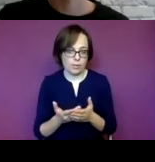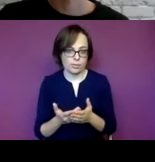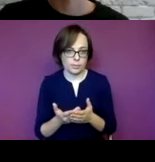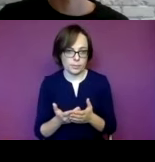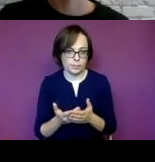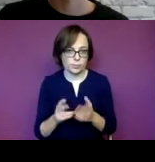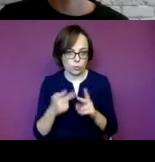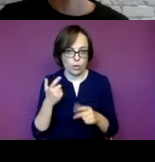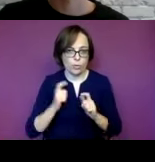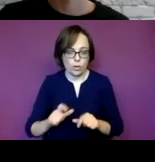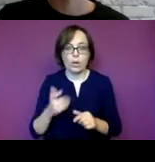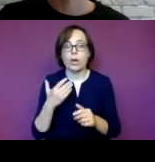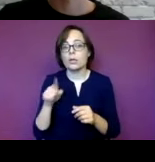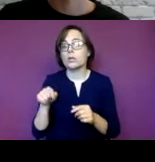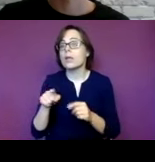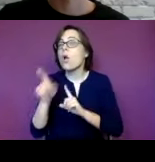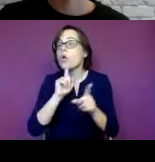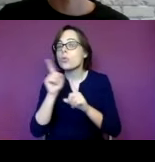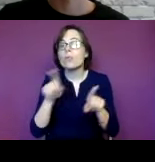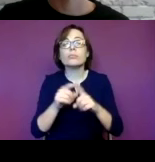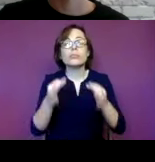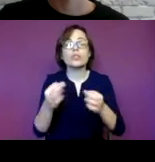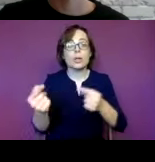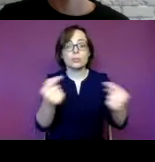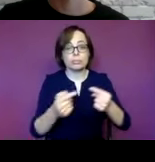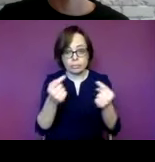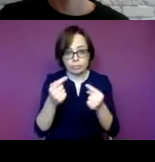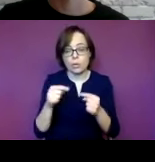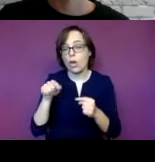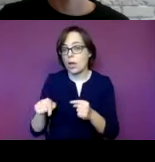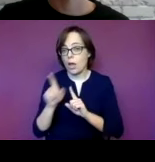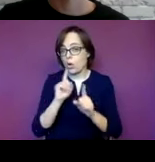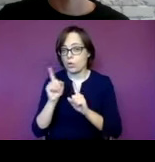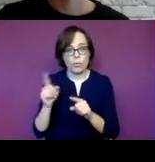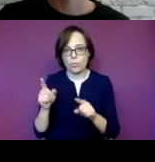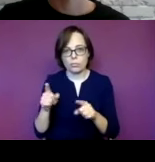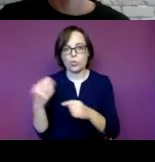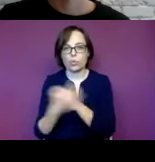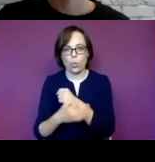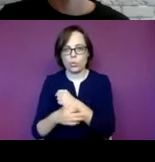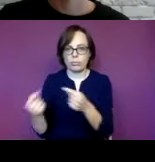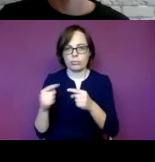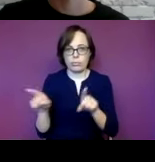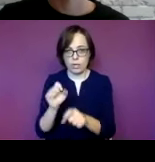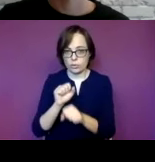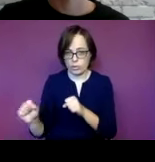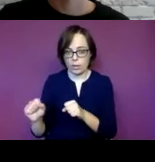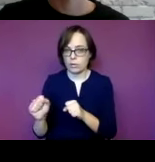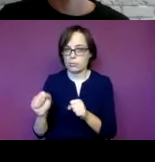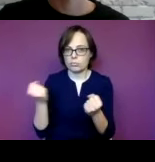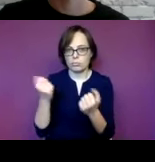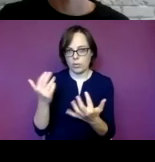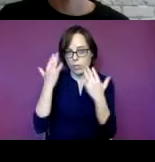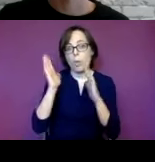Państwo dzisiaj tutaj, Państwo toczą, tak, są niezwykle inspirujące i chcę powiedzieć, że większość tych ludzi wraca